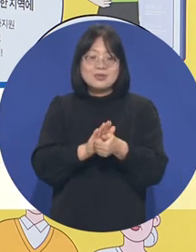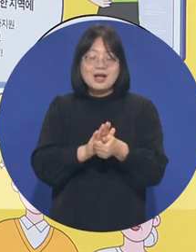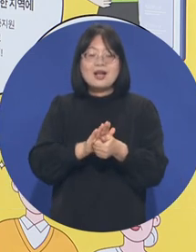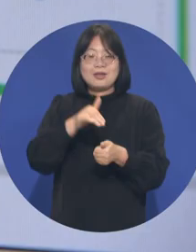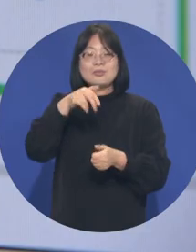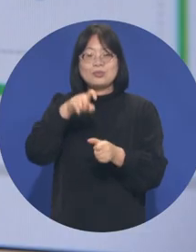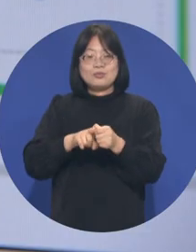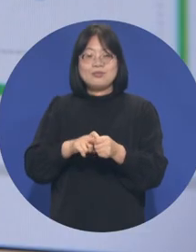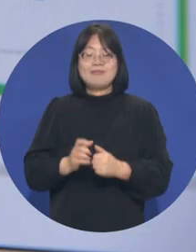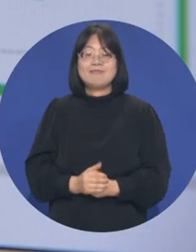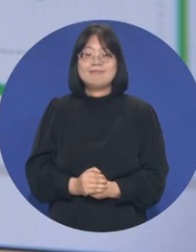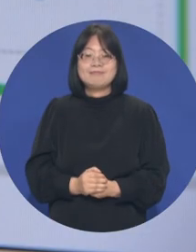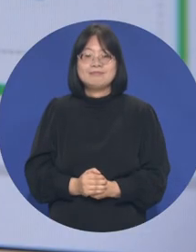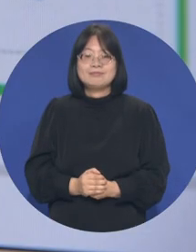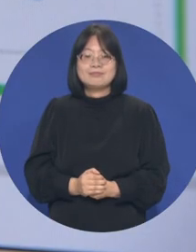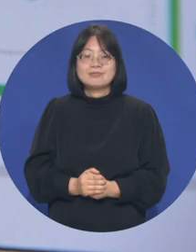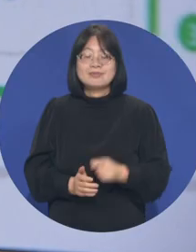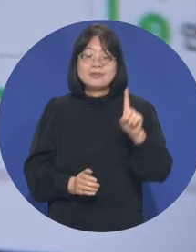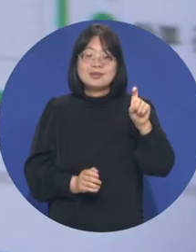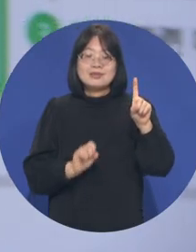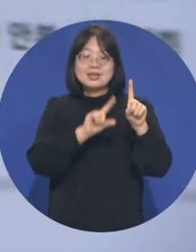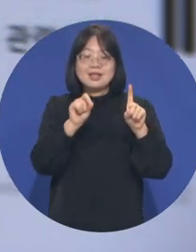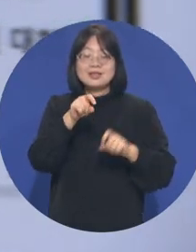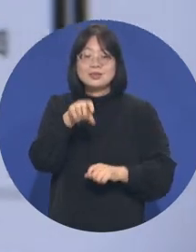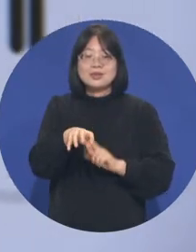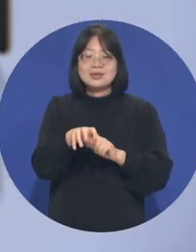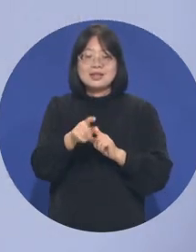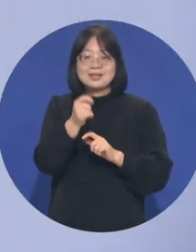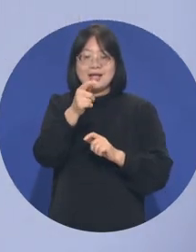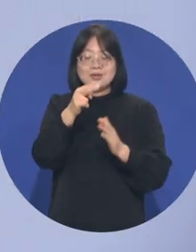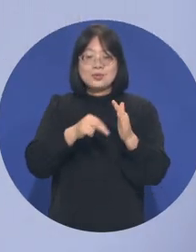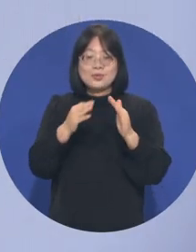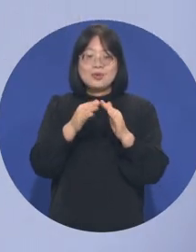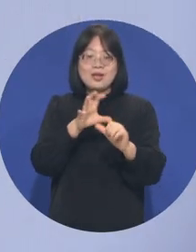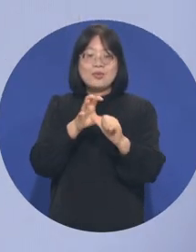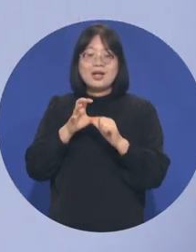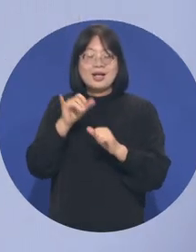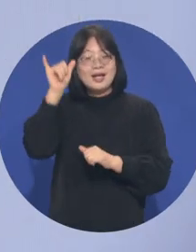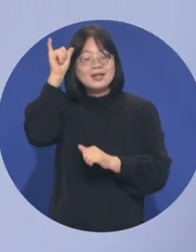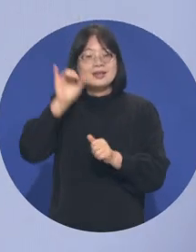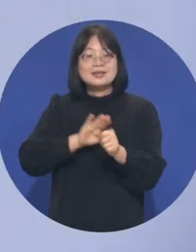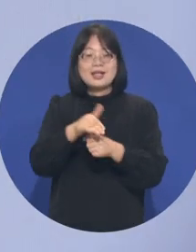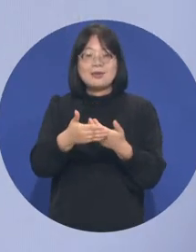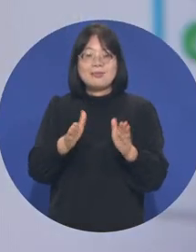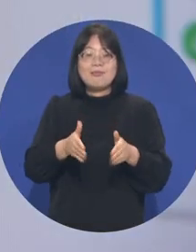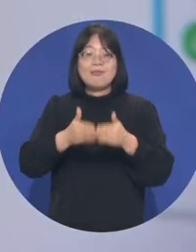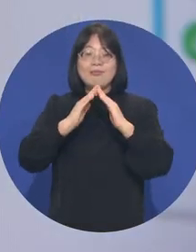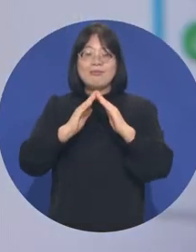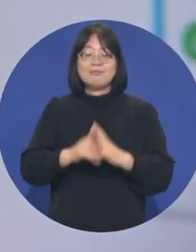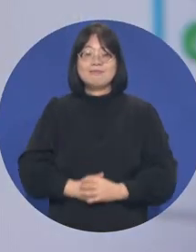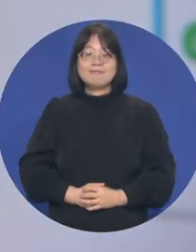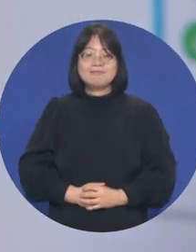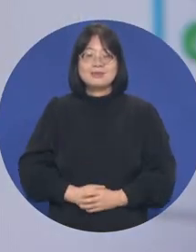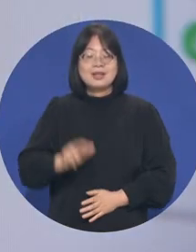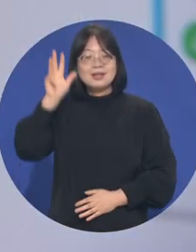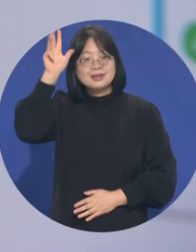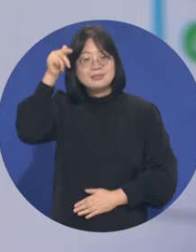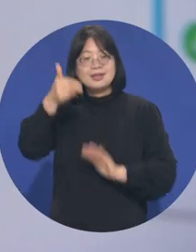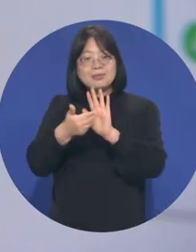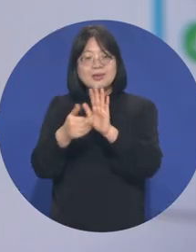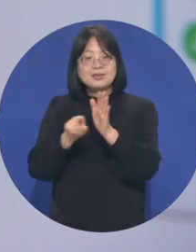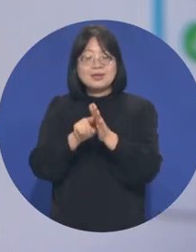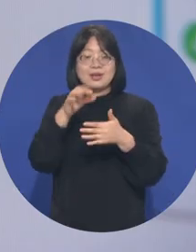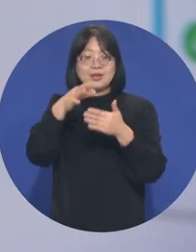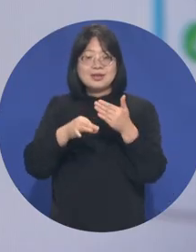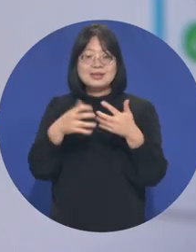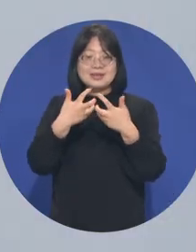제공하고자 합니다. 오는 11월에는 이곳의 작은 도서관을 활용해 AI 사랑방도 조성합니다. 치매 예방을 위한